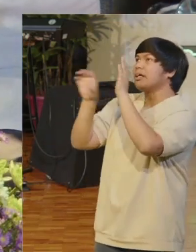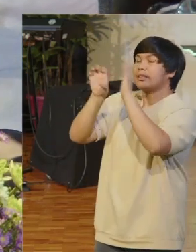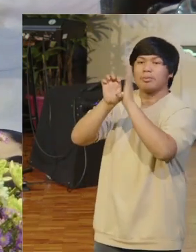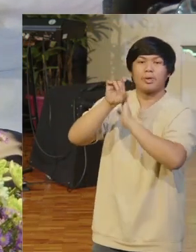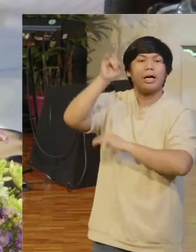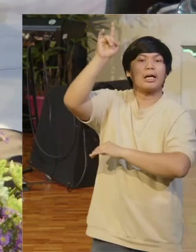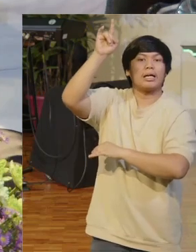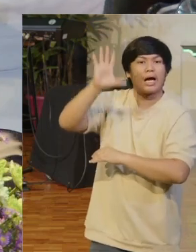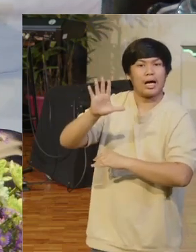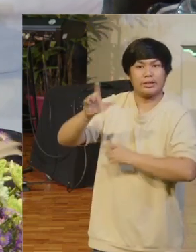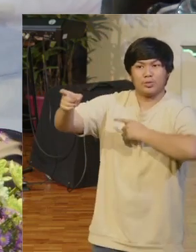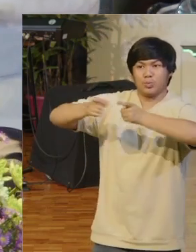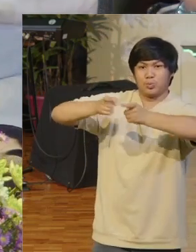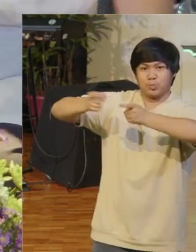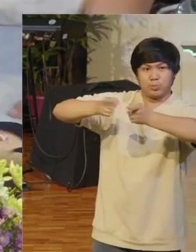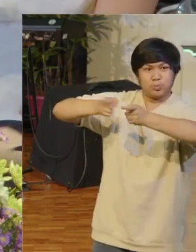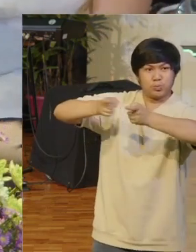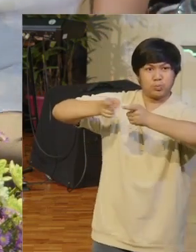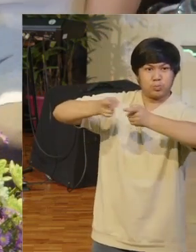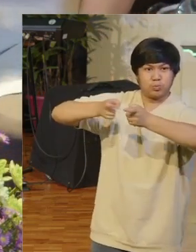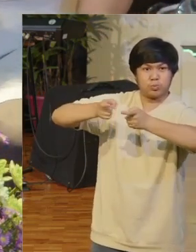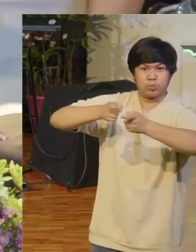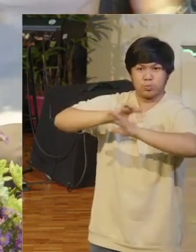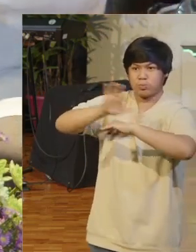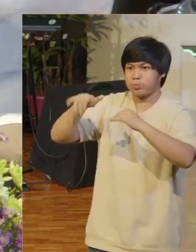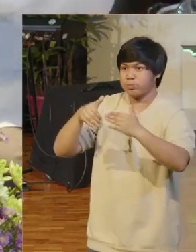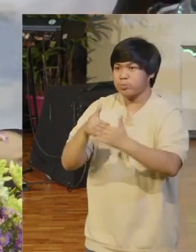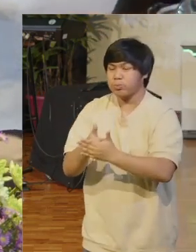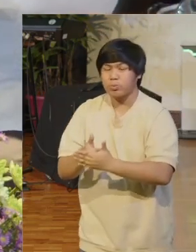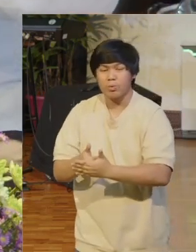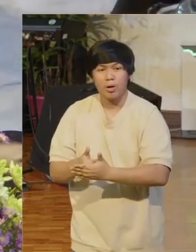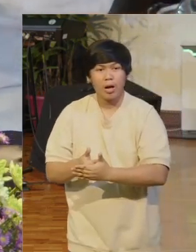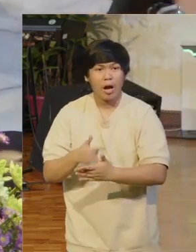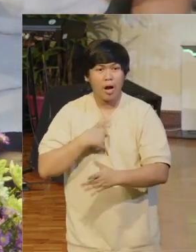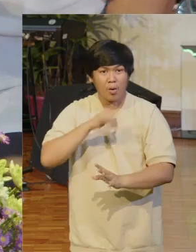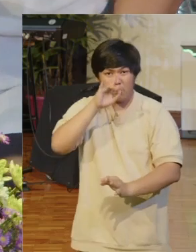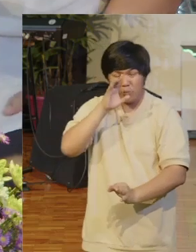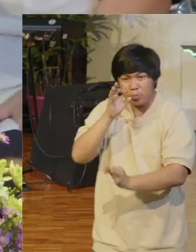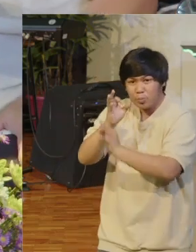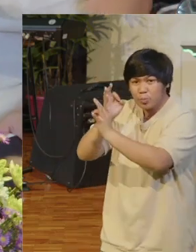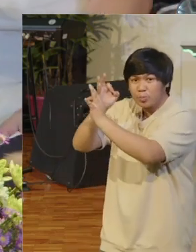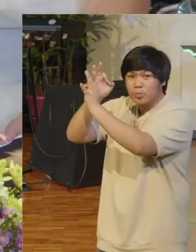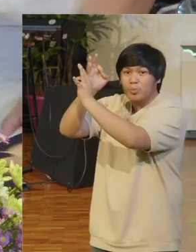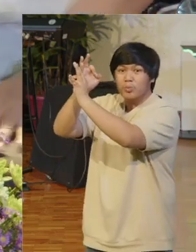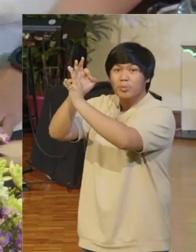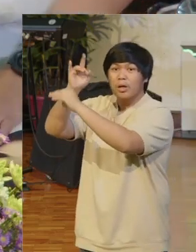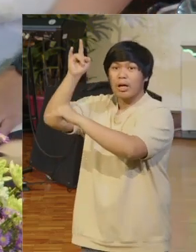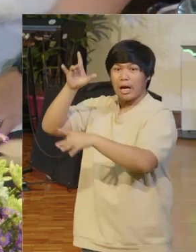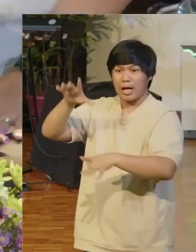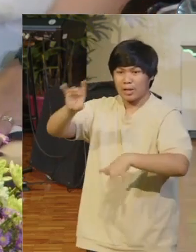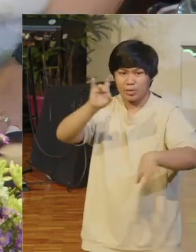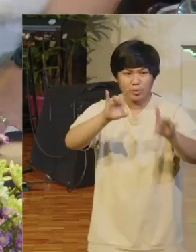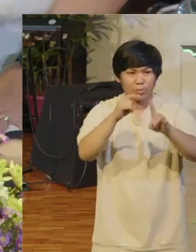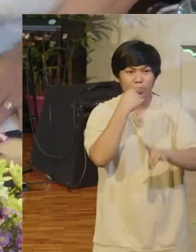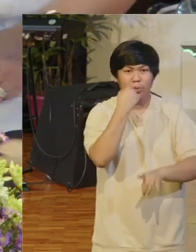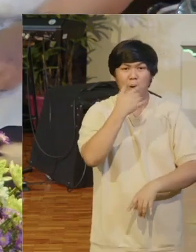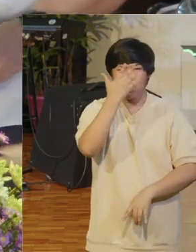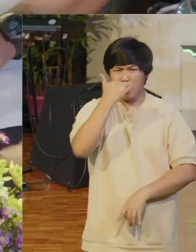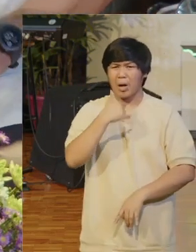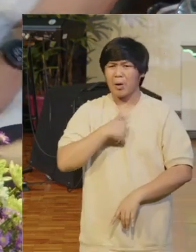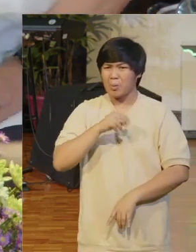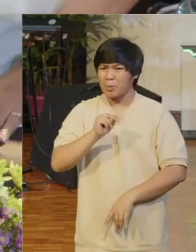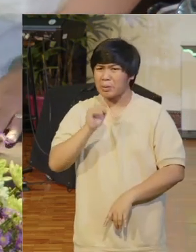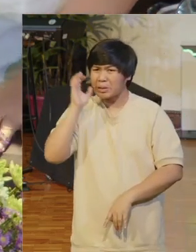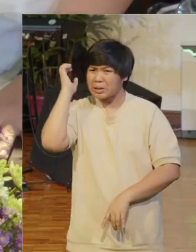ang lahat ng mananampalataya sa Kanya, no? Bakit pa ako mag-evangelism? No? Ang sagot ko dun sa